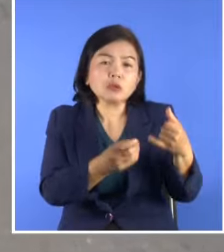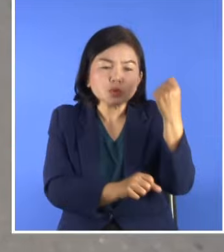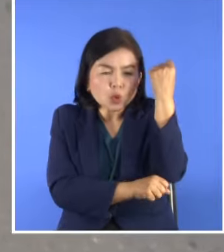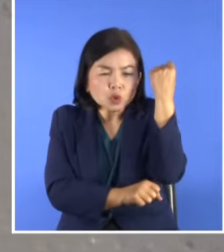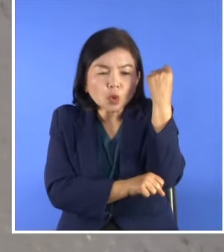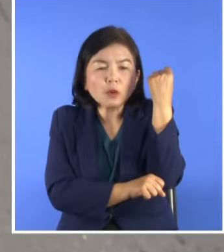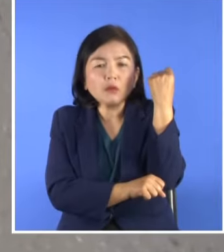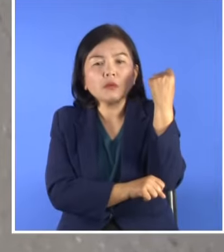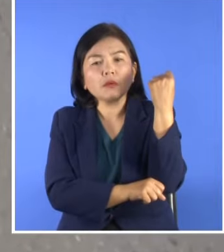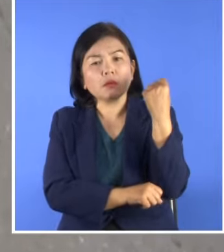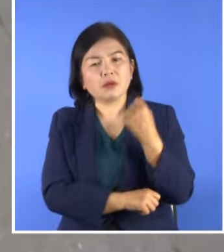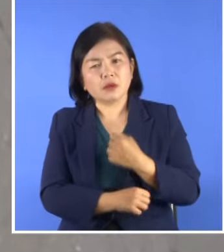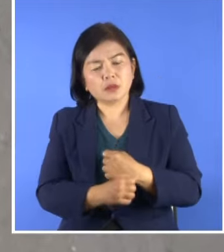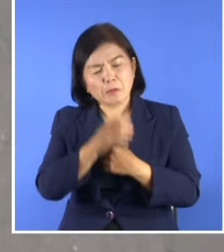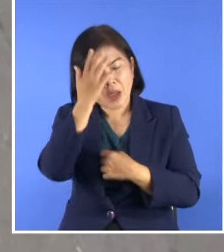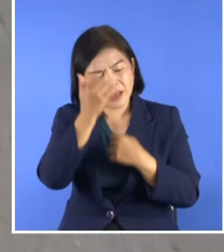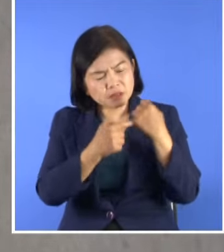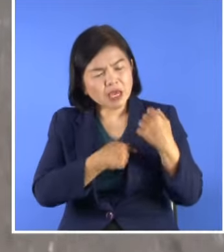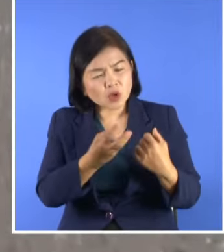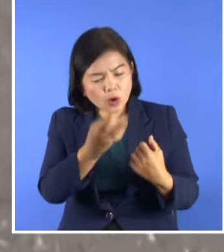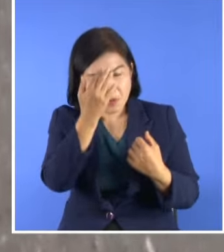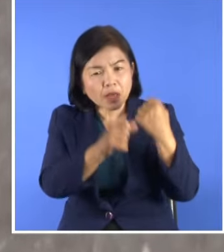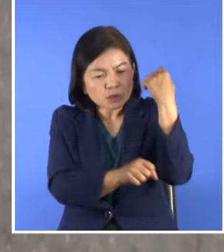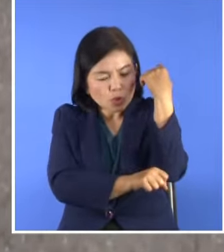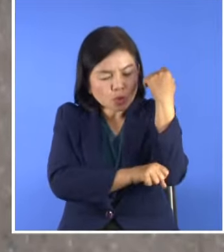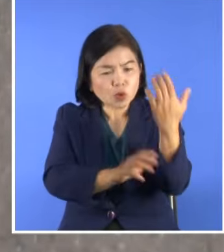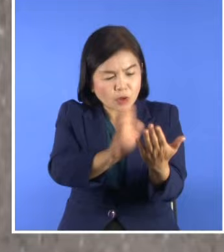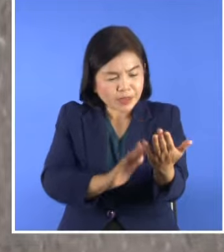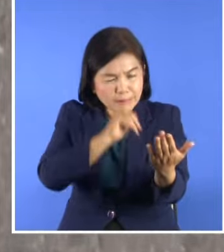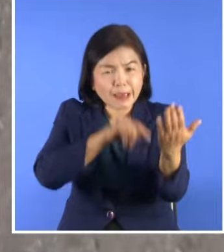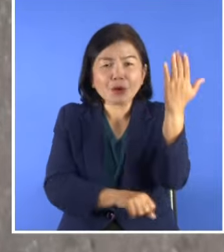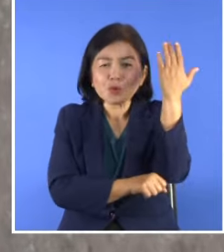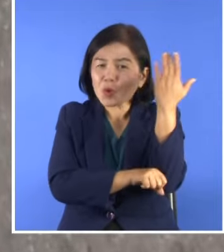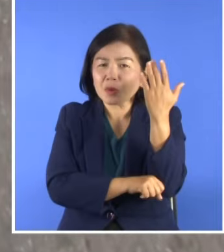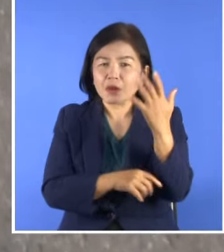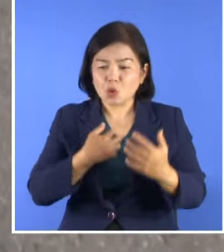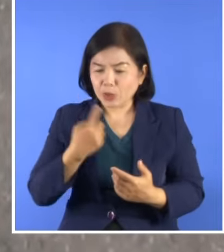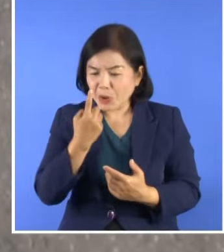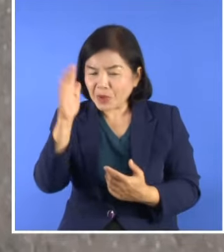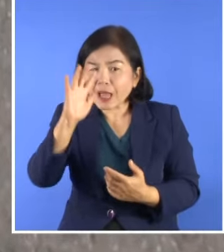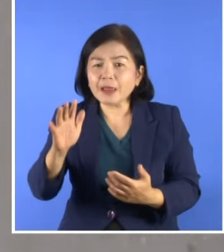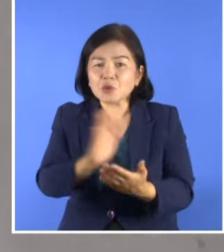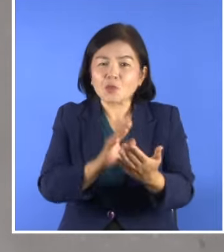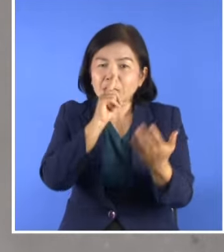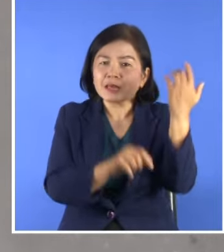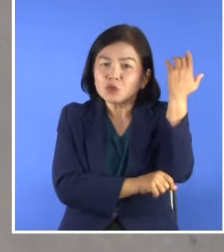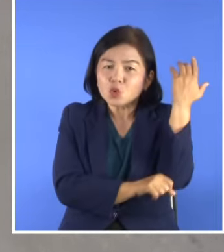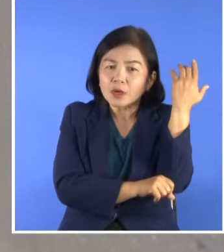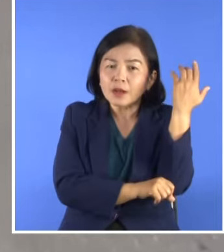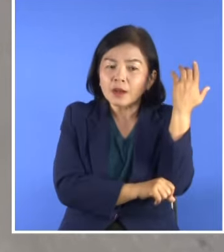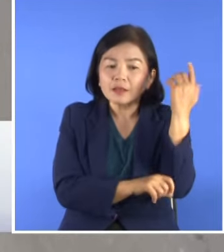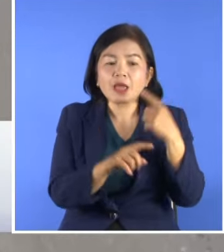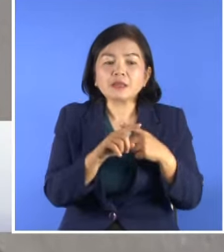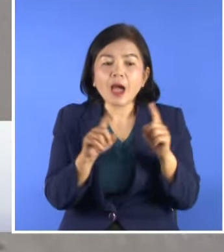รอน้อยใจทำไมเกิดมาจน โอ้ เขาจนกันทั้งประเทศ โอ้โห ไม่ใช่จนแต่เราคนเดียว เศร้ากว่าเดิมอีกอย่างนี้แต่ว่าเนี่ยค่ะ